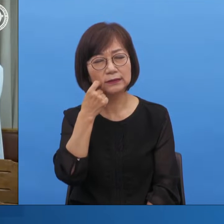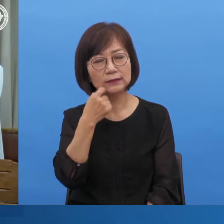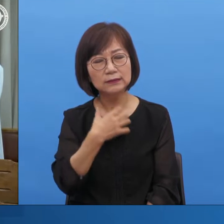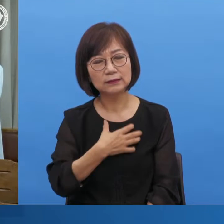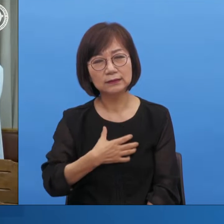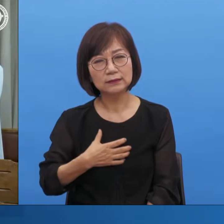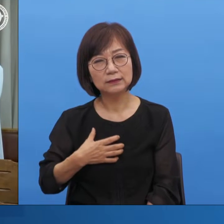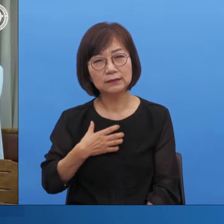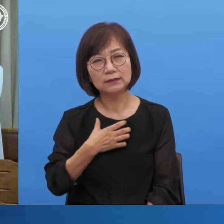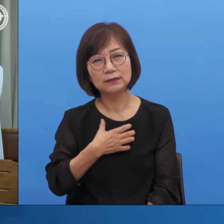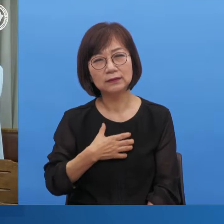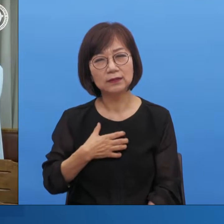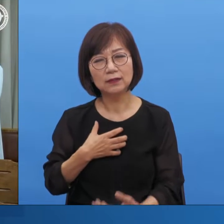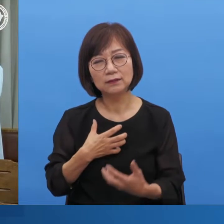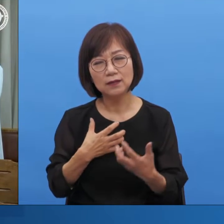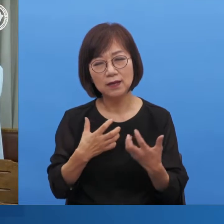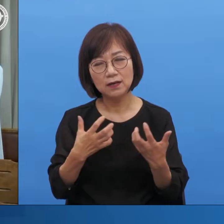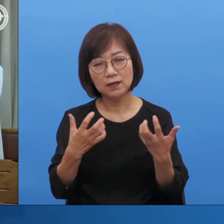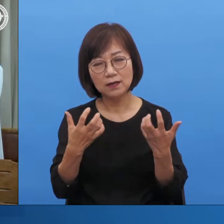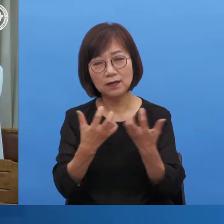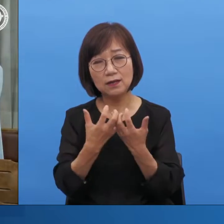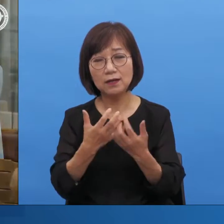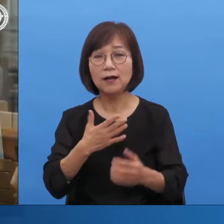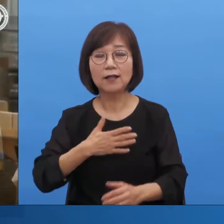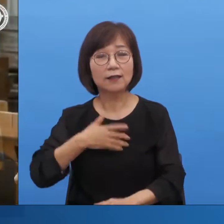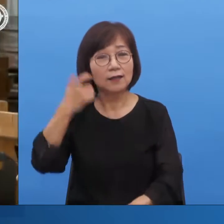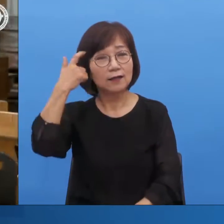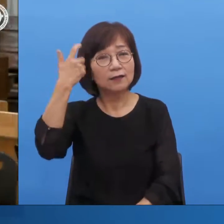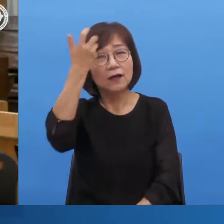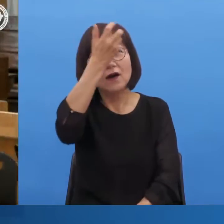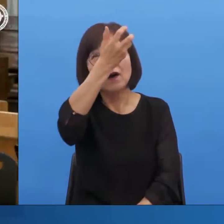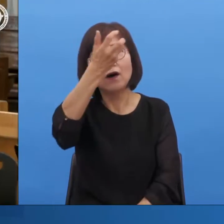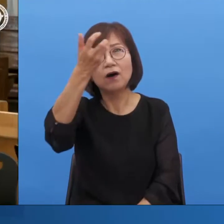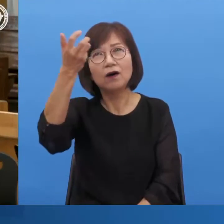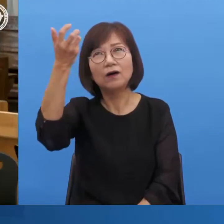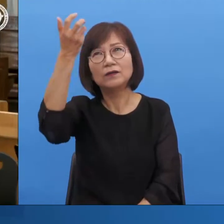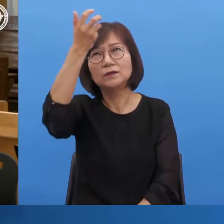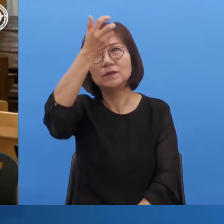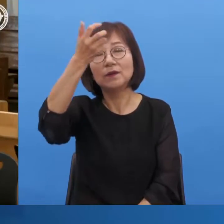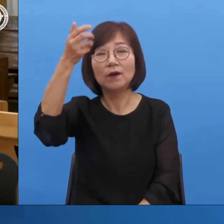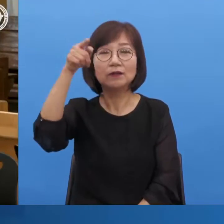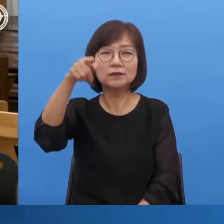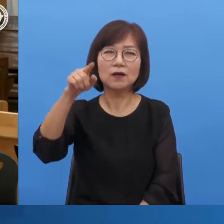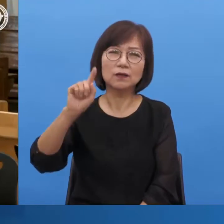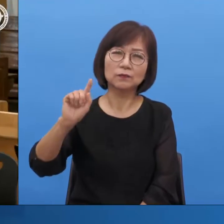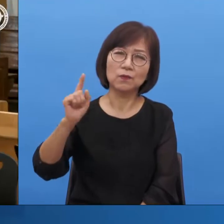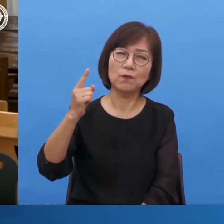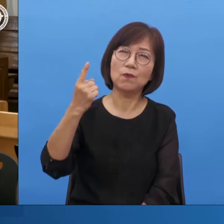슬픔에 쌓인 내 영혼 저 노래